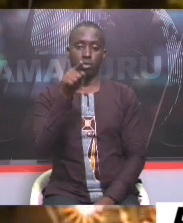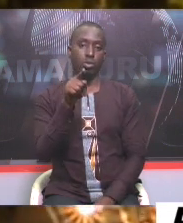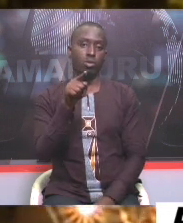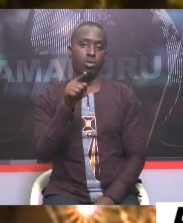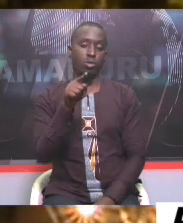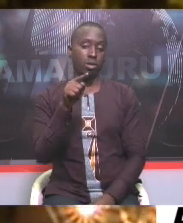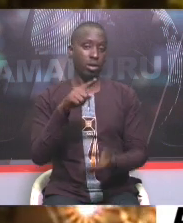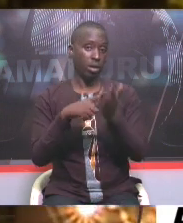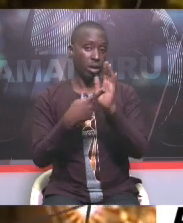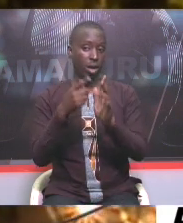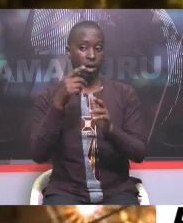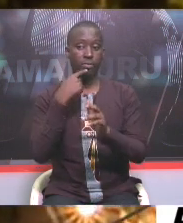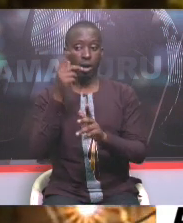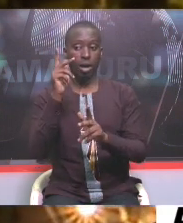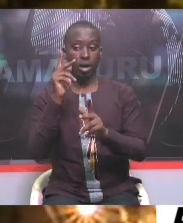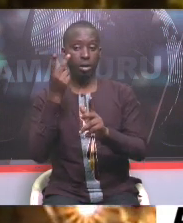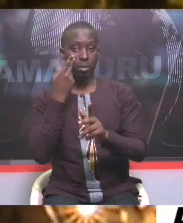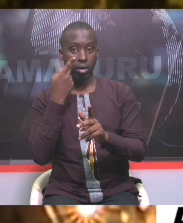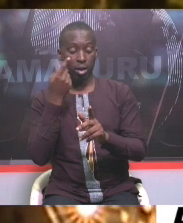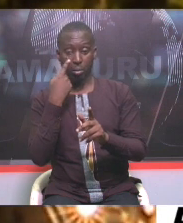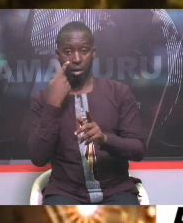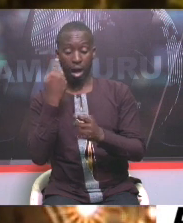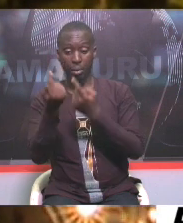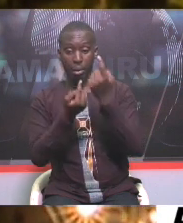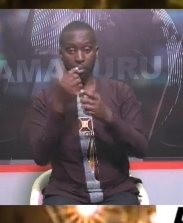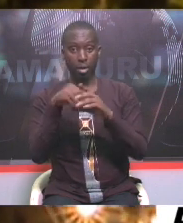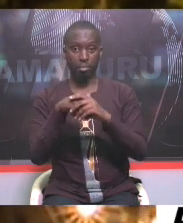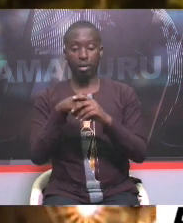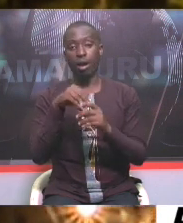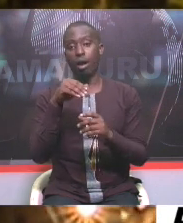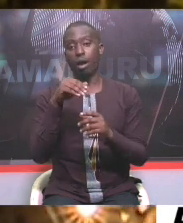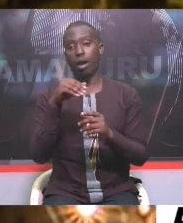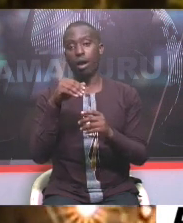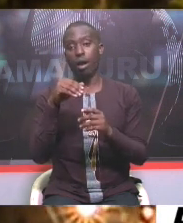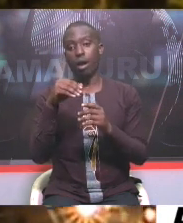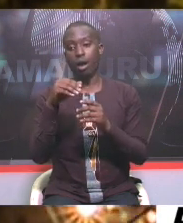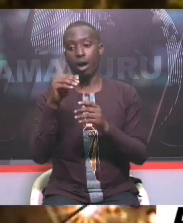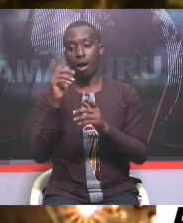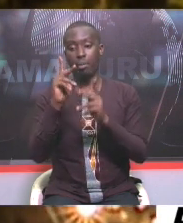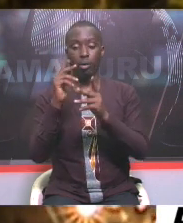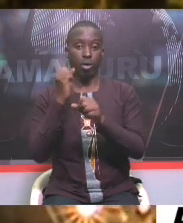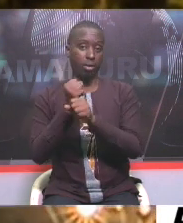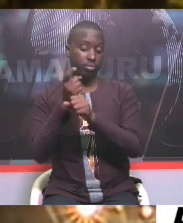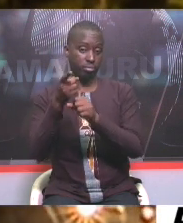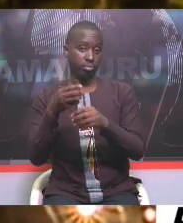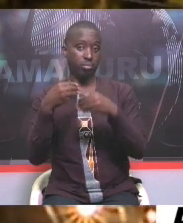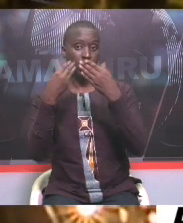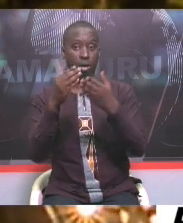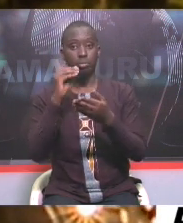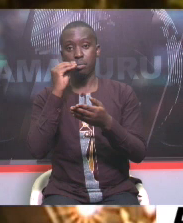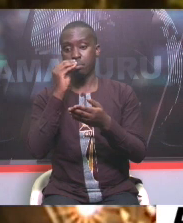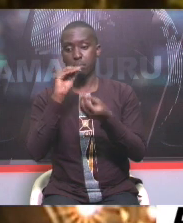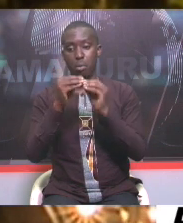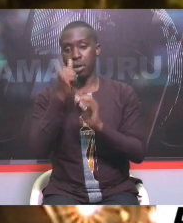MTN itungwa agatoki yo siko ibibona, kuko ngo hari na bamwe mu ba agent barangara cyangwa se bagatanga umubare wabo w'ibanga